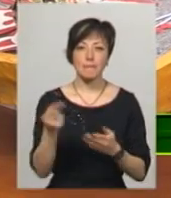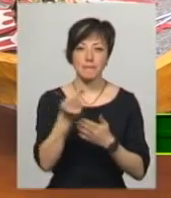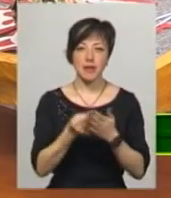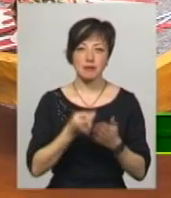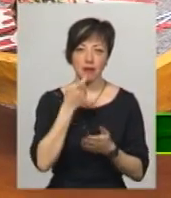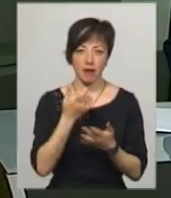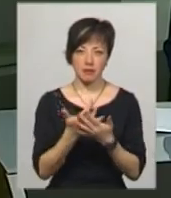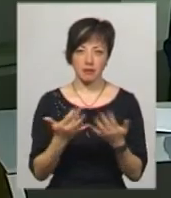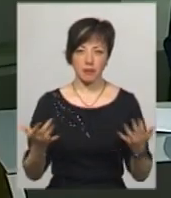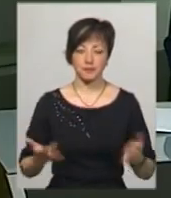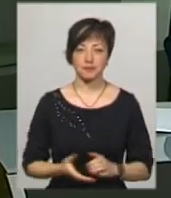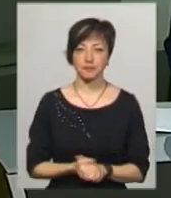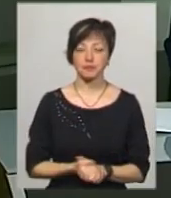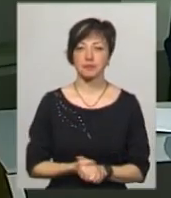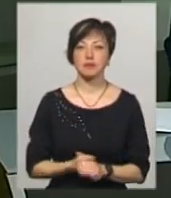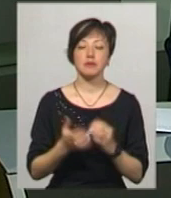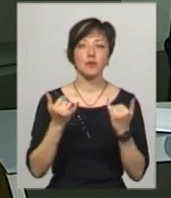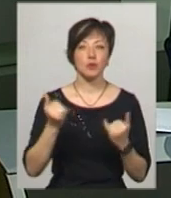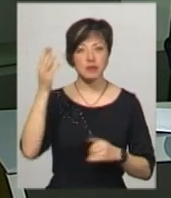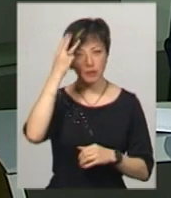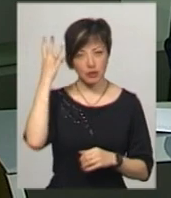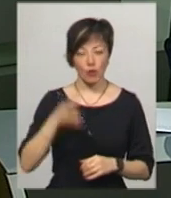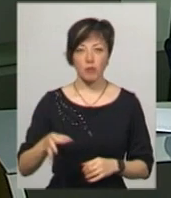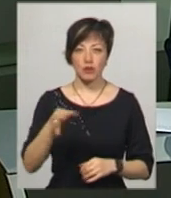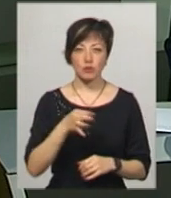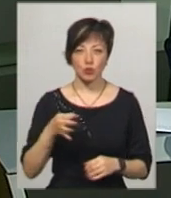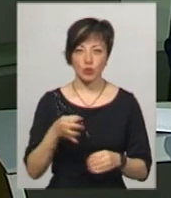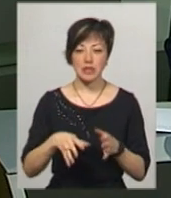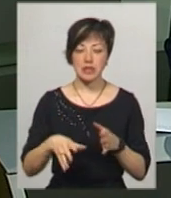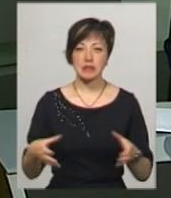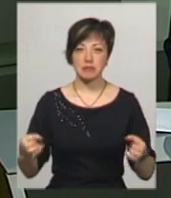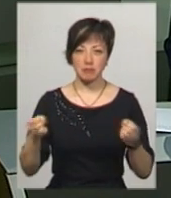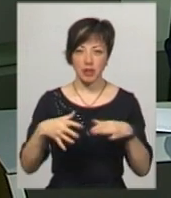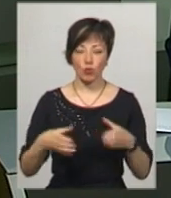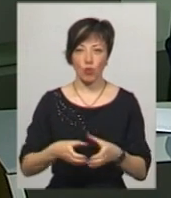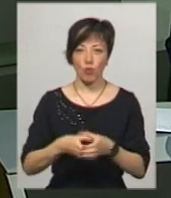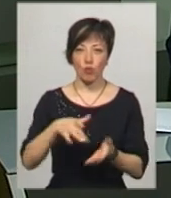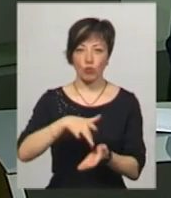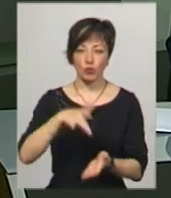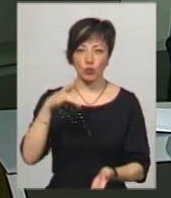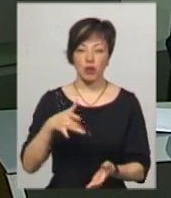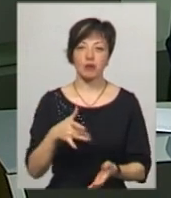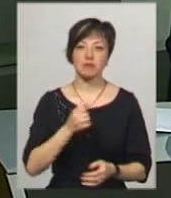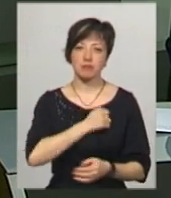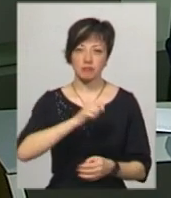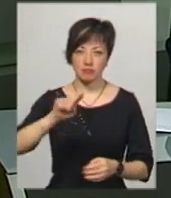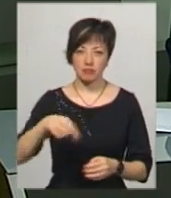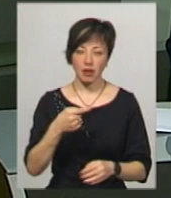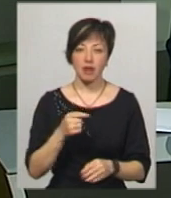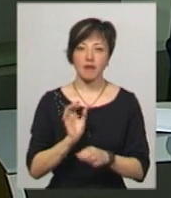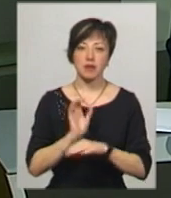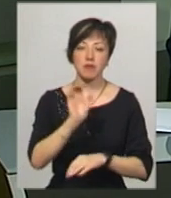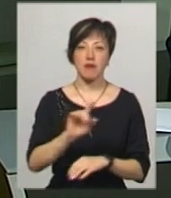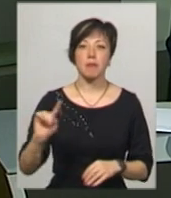писанкарства. Сьогодні з Хмельницького обласного збірного пункту за весняним призовом до Збройних сил України відправили